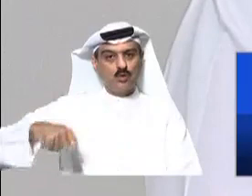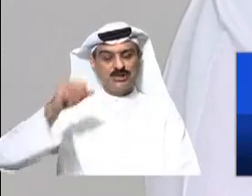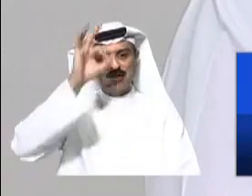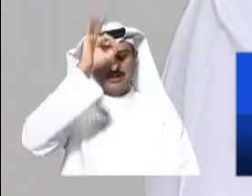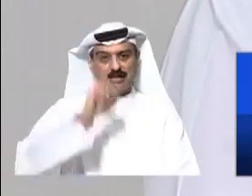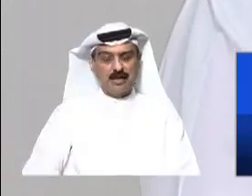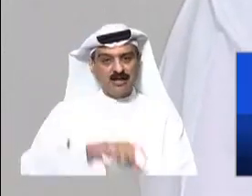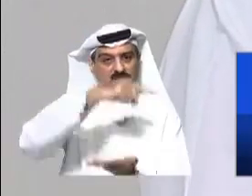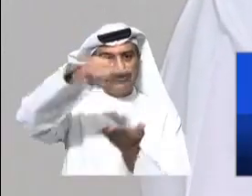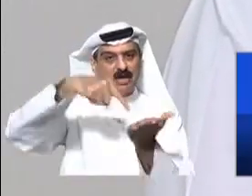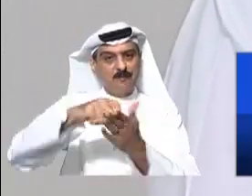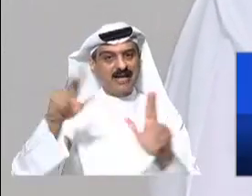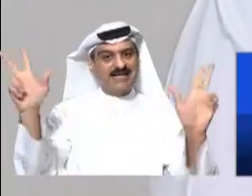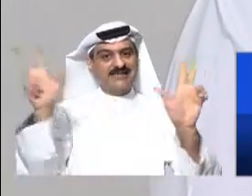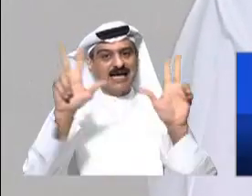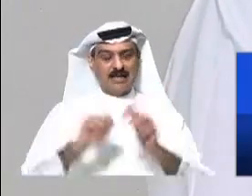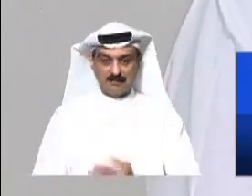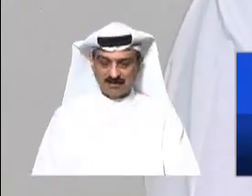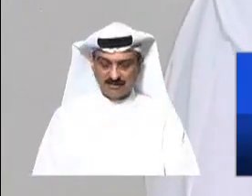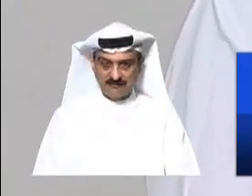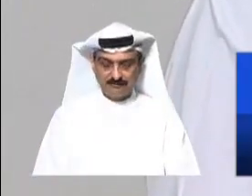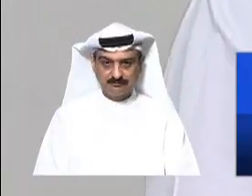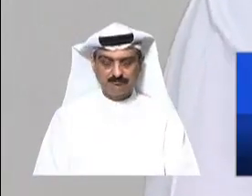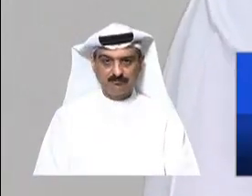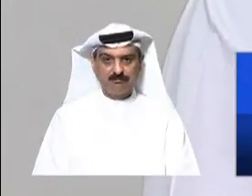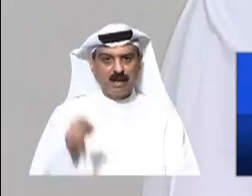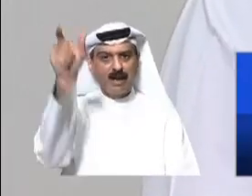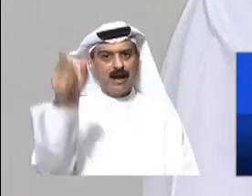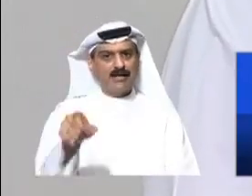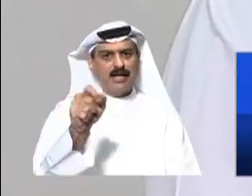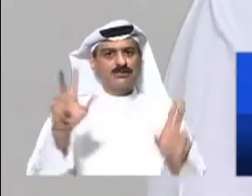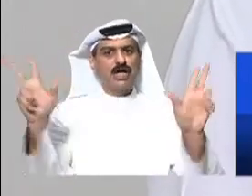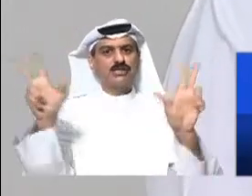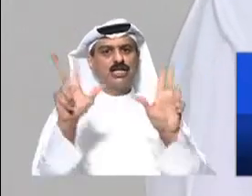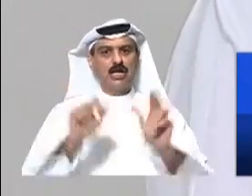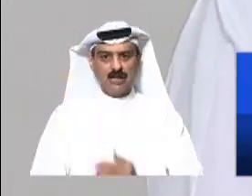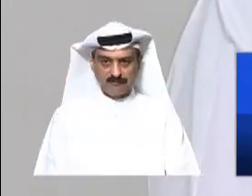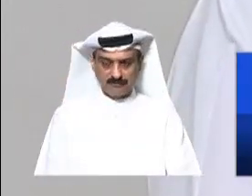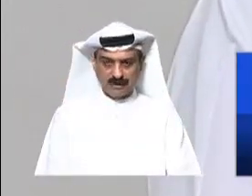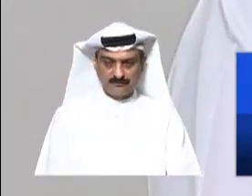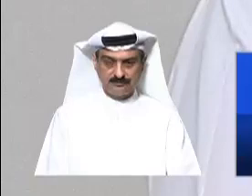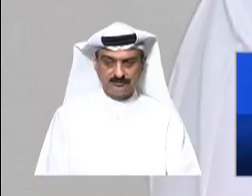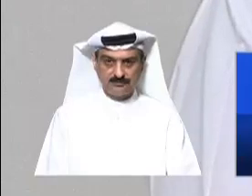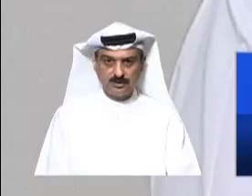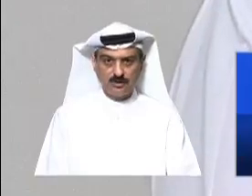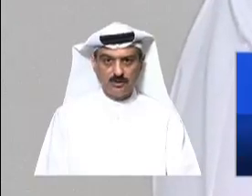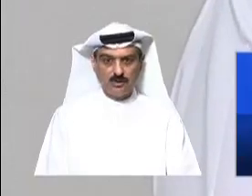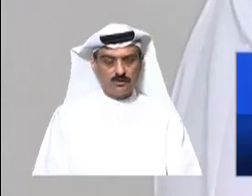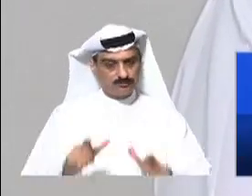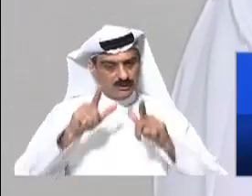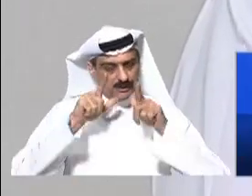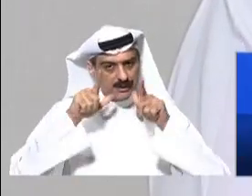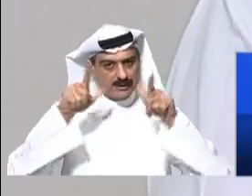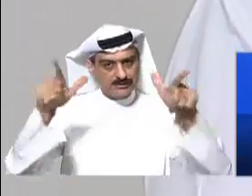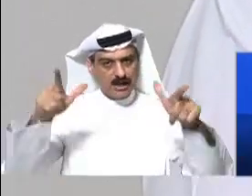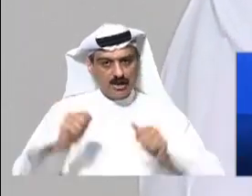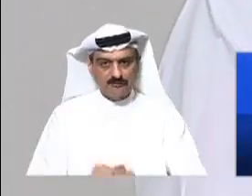مركز إعلامي لجميع الإعلاميين، من خلاله يتم الإدلاء بتصريحات